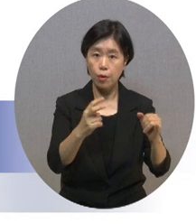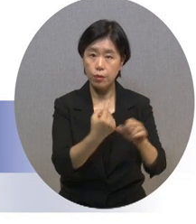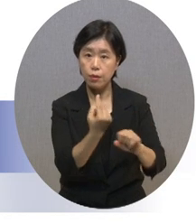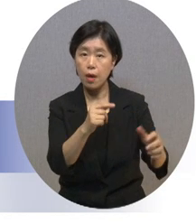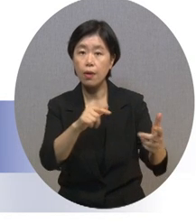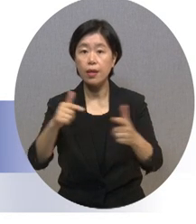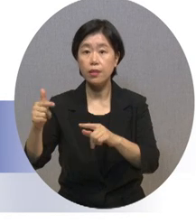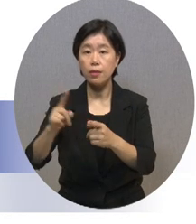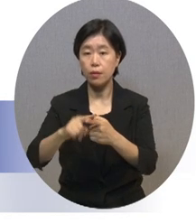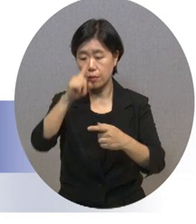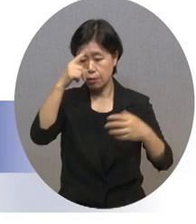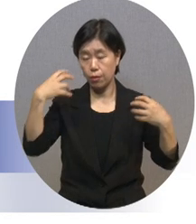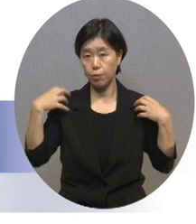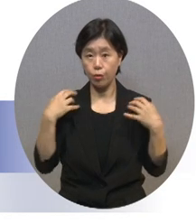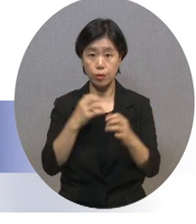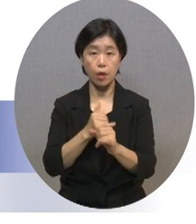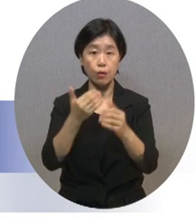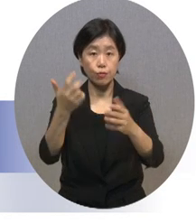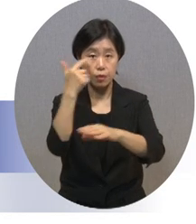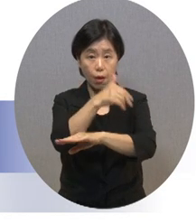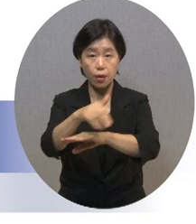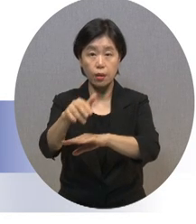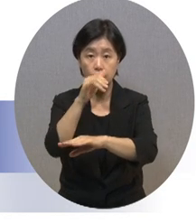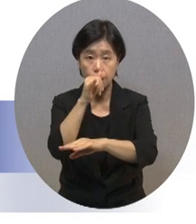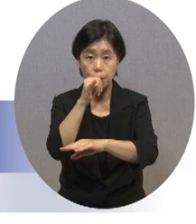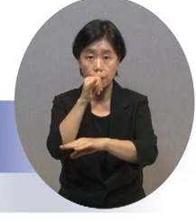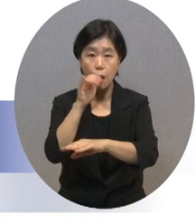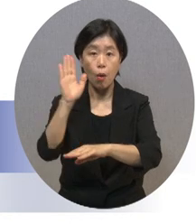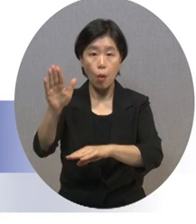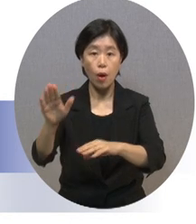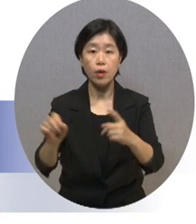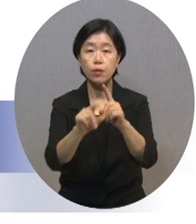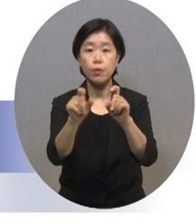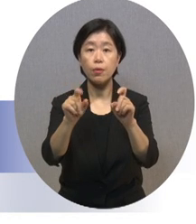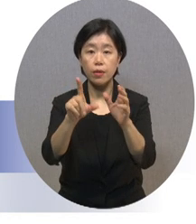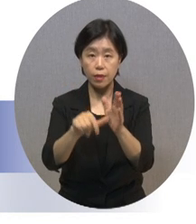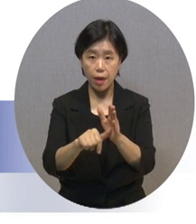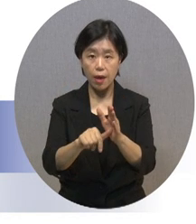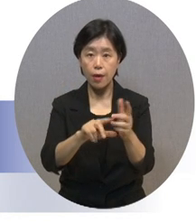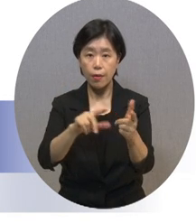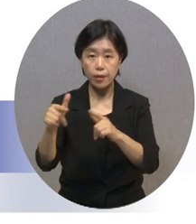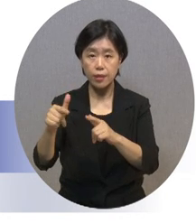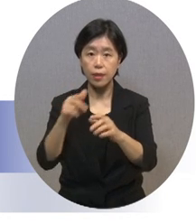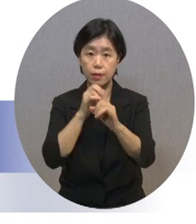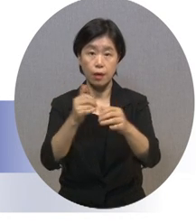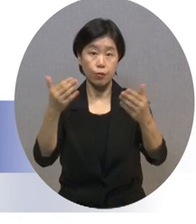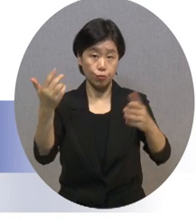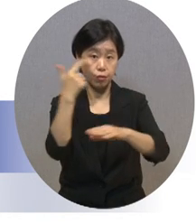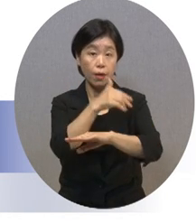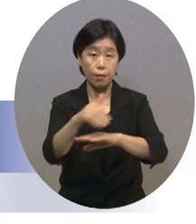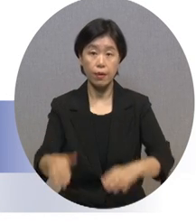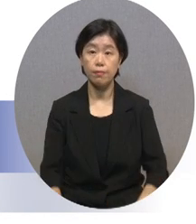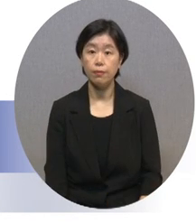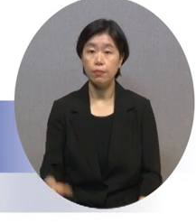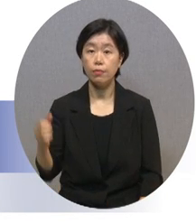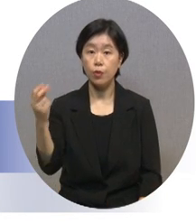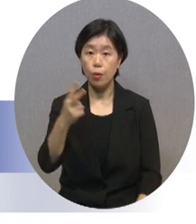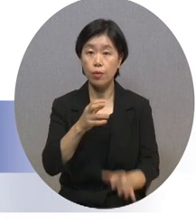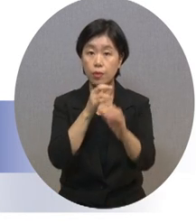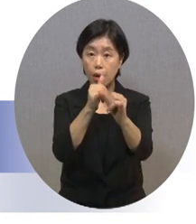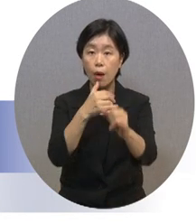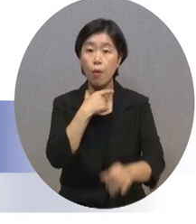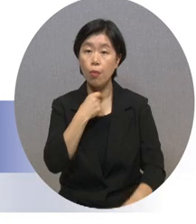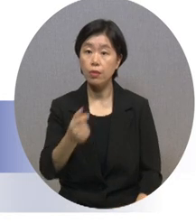포상을 시행할 예정이며 오는 11월 전국 장애인 경제인 대회에서 시상이 진행됩니다 한편 포상을